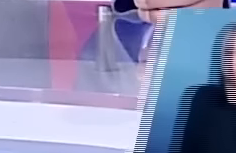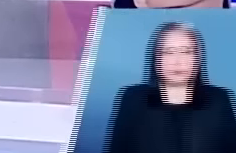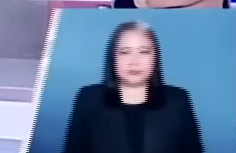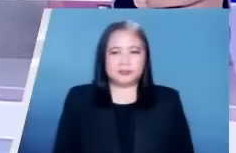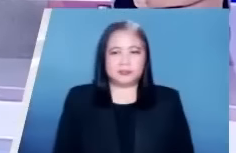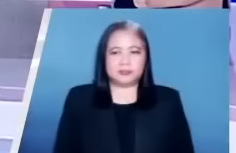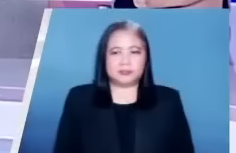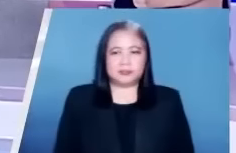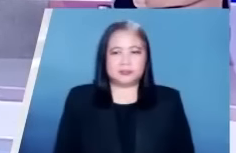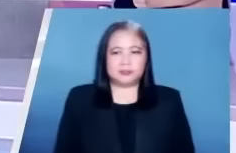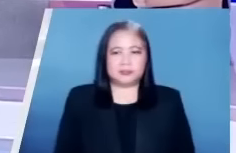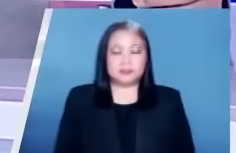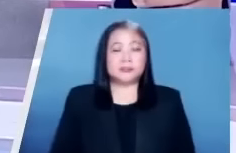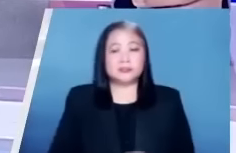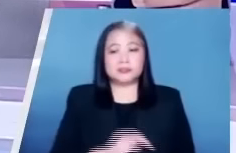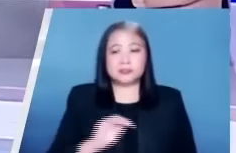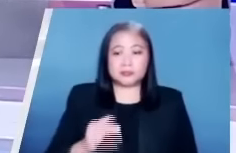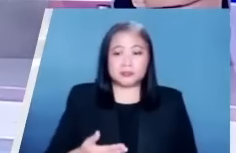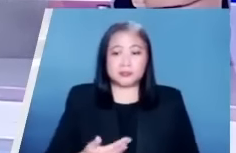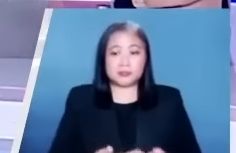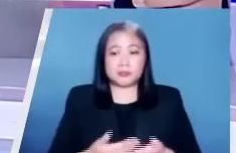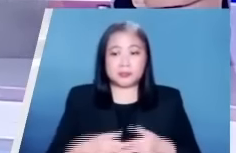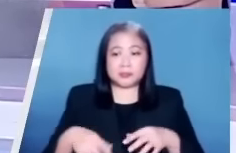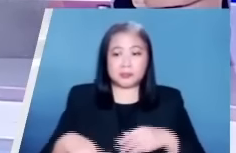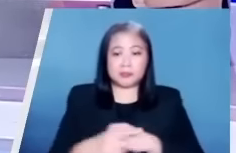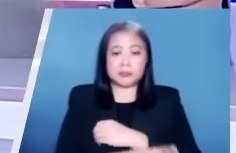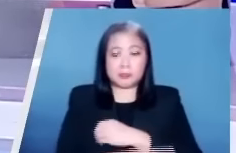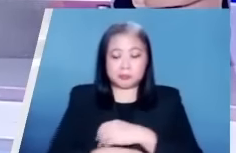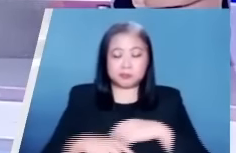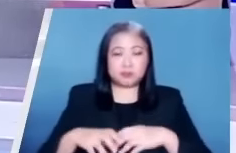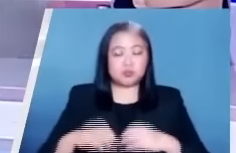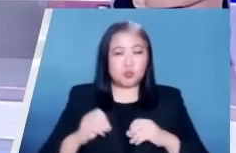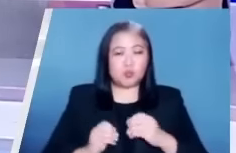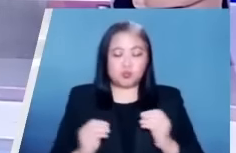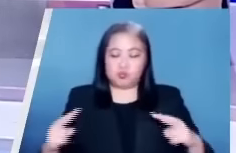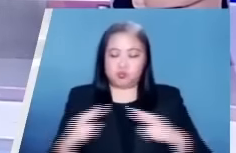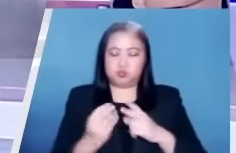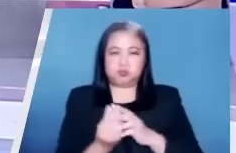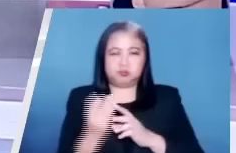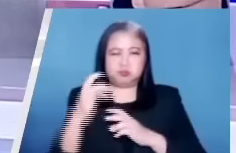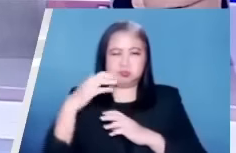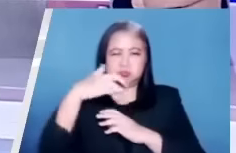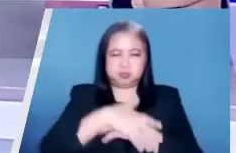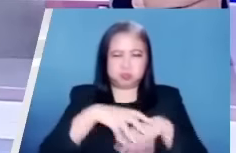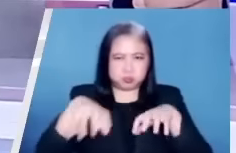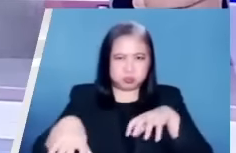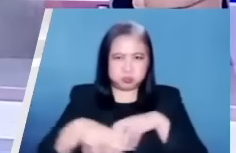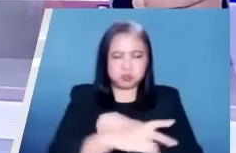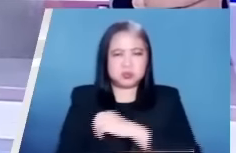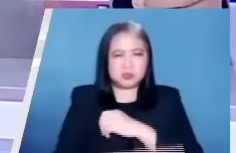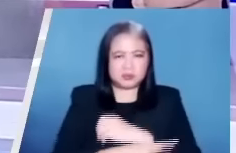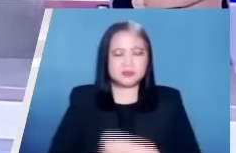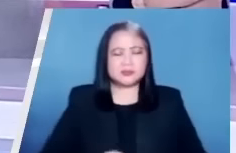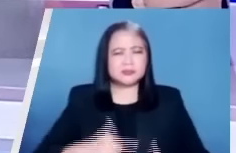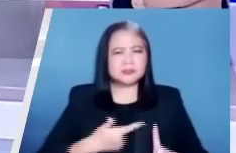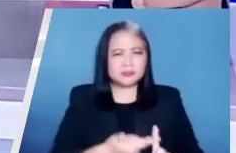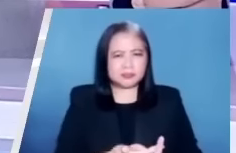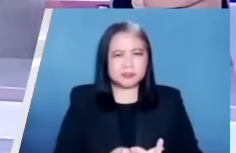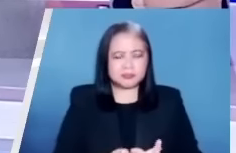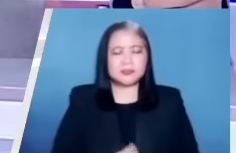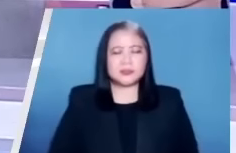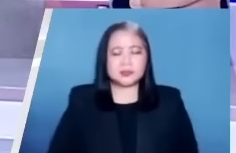kainang nabin ng bulon ang evation Cent neg